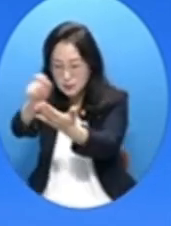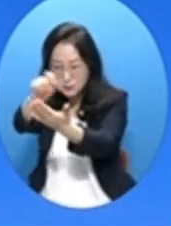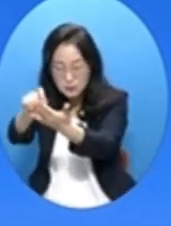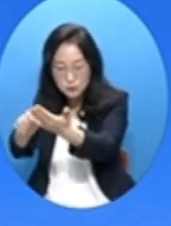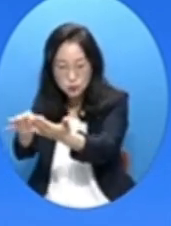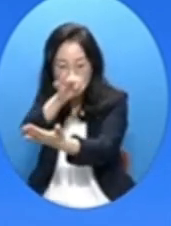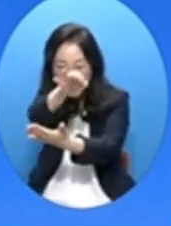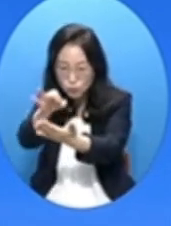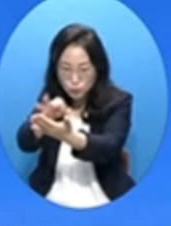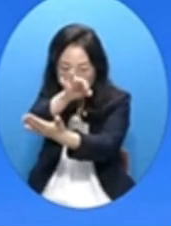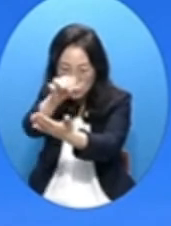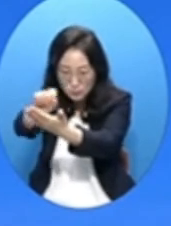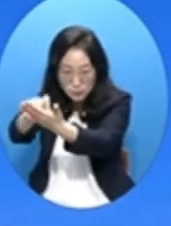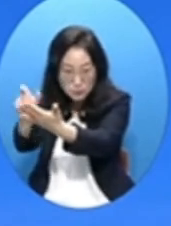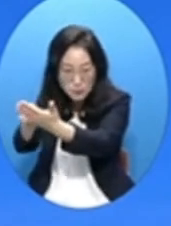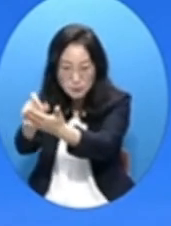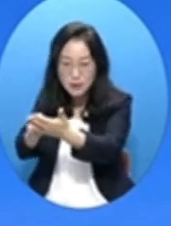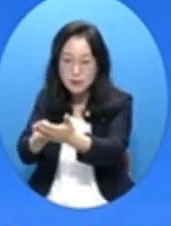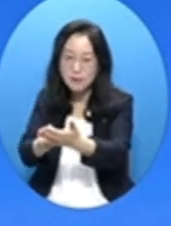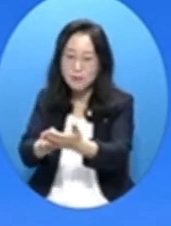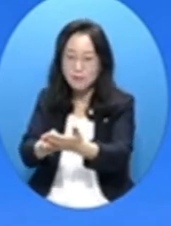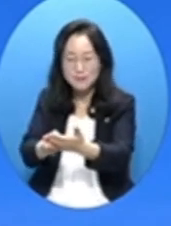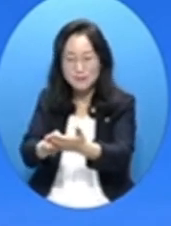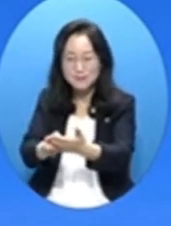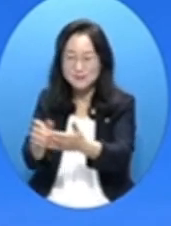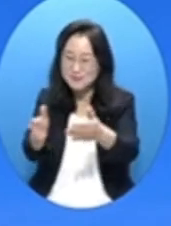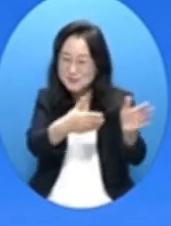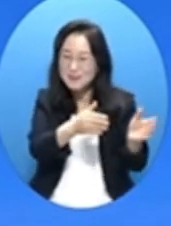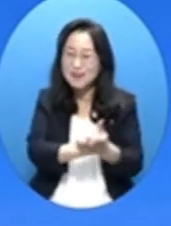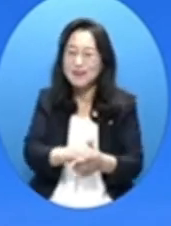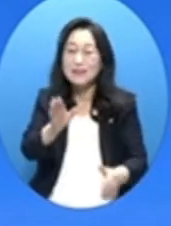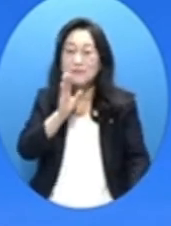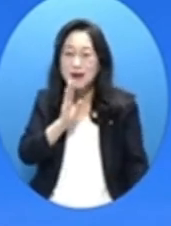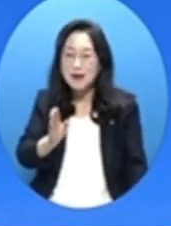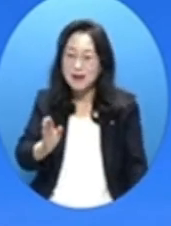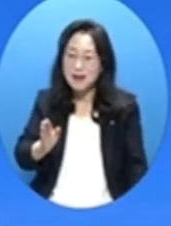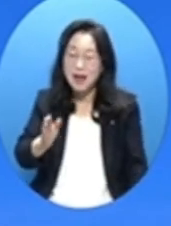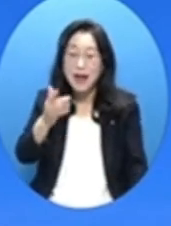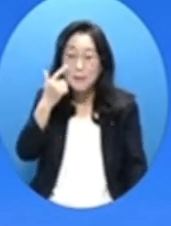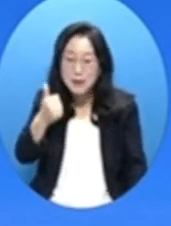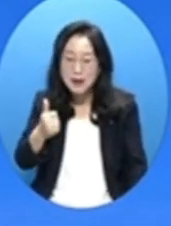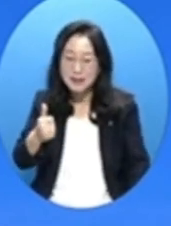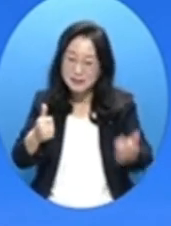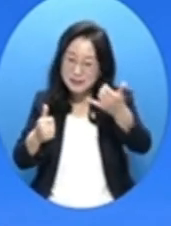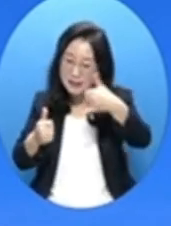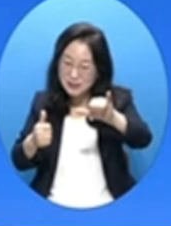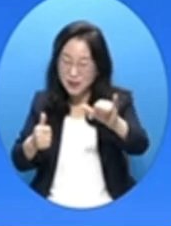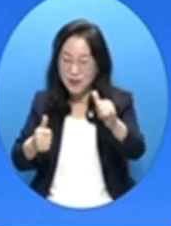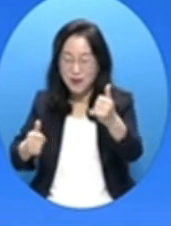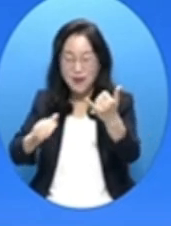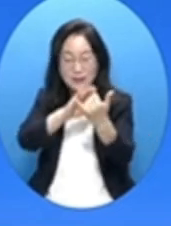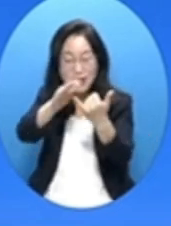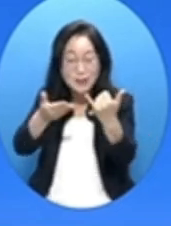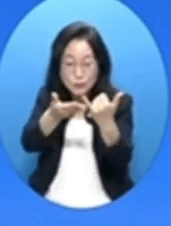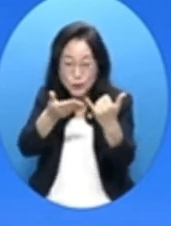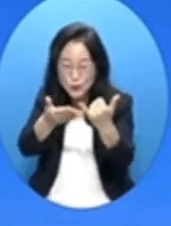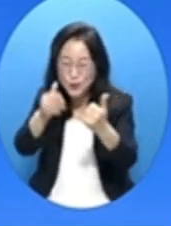아버님이 내가 자녀를 이렇게 많은 물질로 사랑 희생하고 사랑했다는 것을 보여주기 위해서